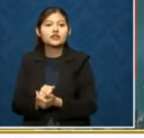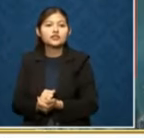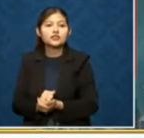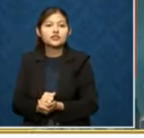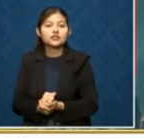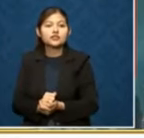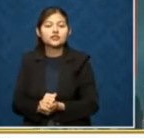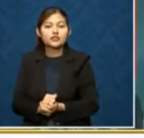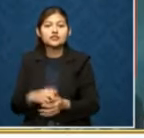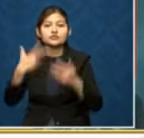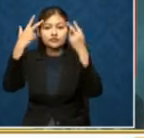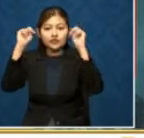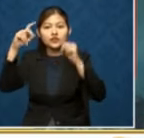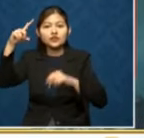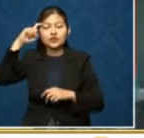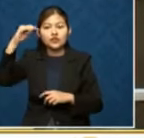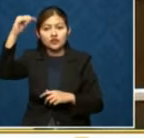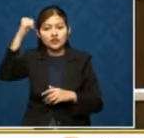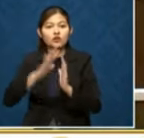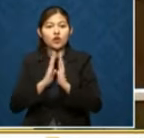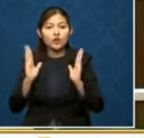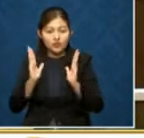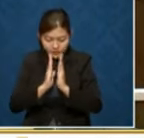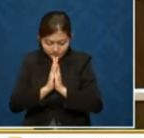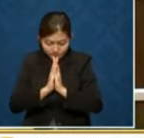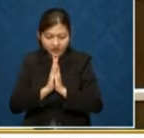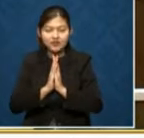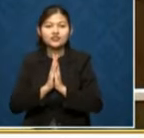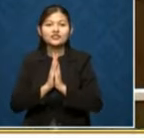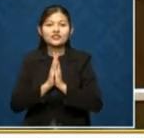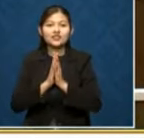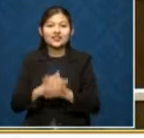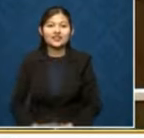กเศรษฐาทวีสินครับขอกราบขอบคุณท่านประธานเป็นอย่างสูงครับครับ